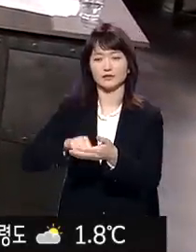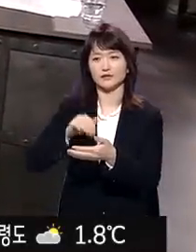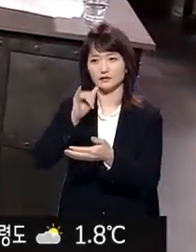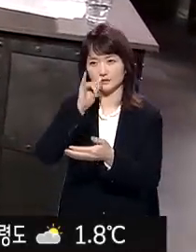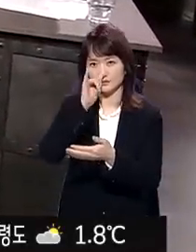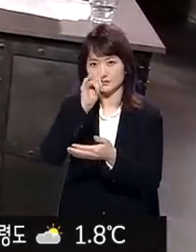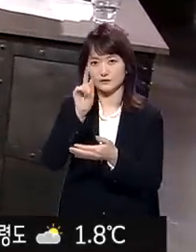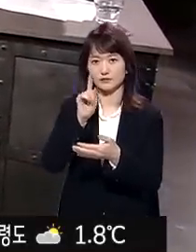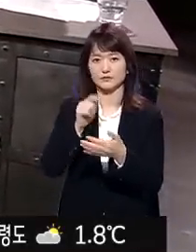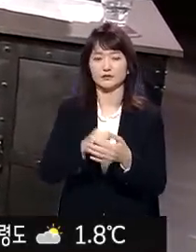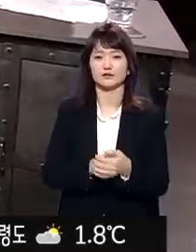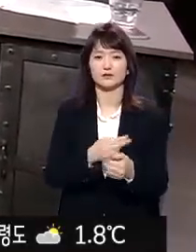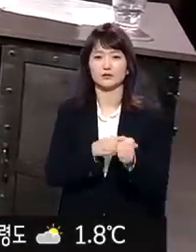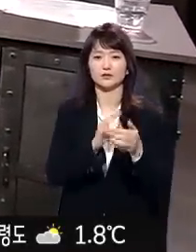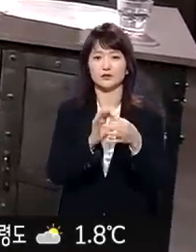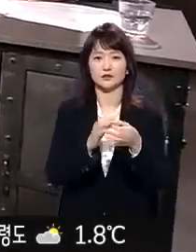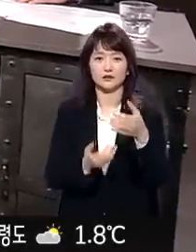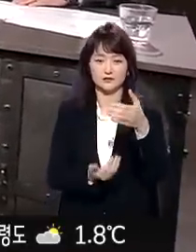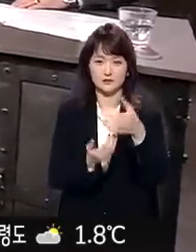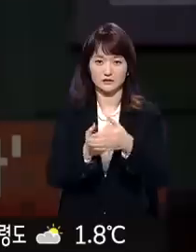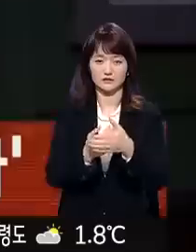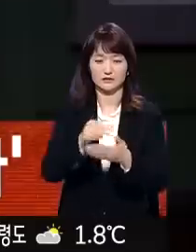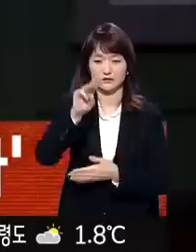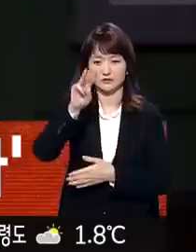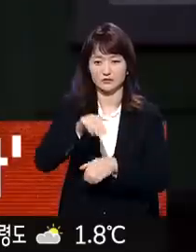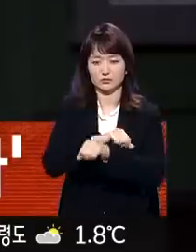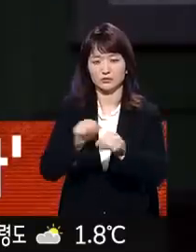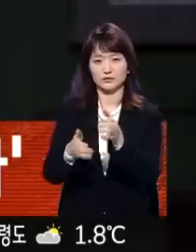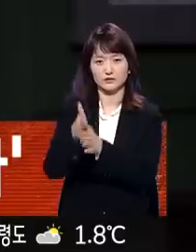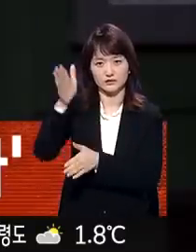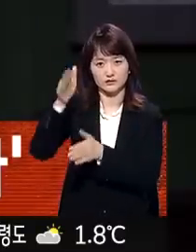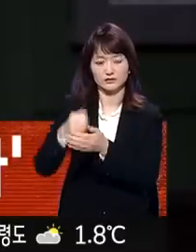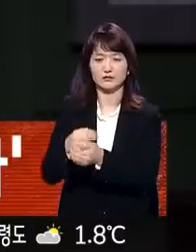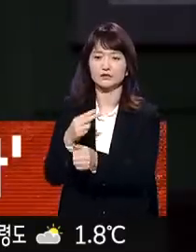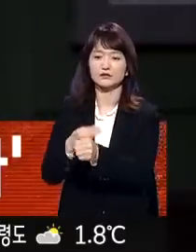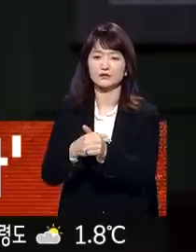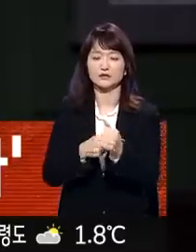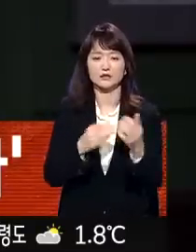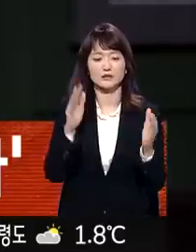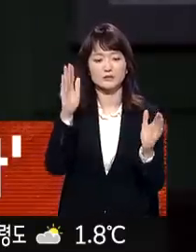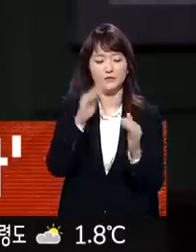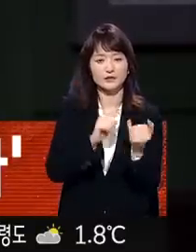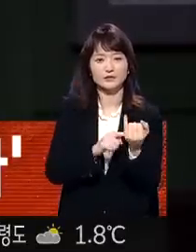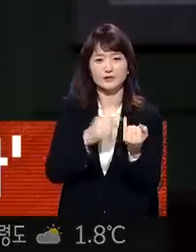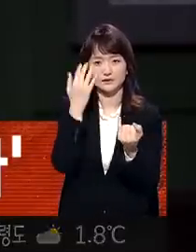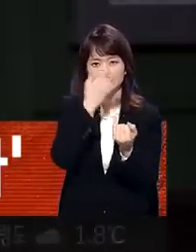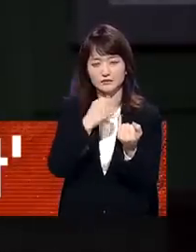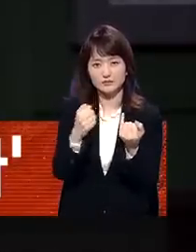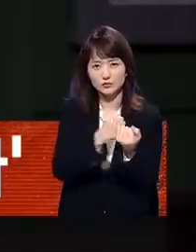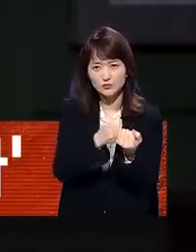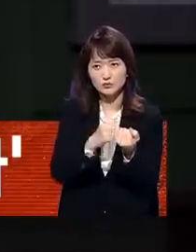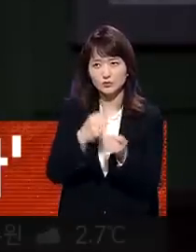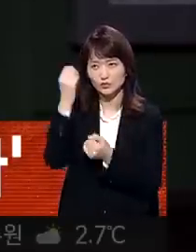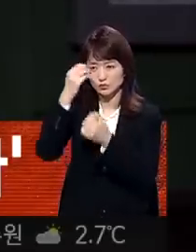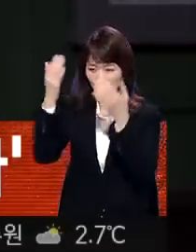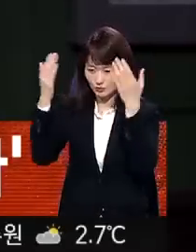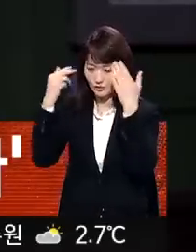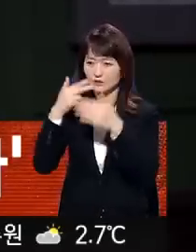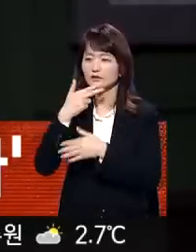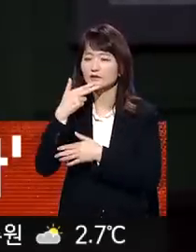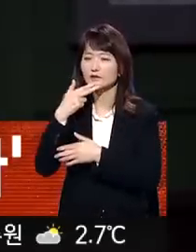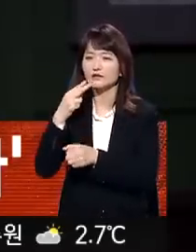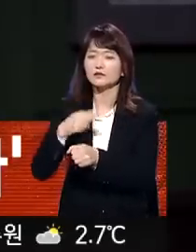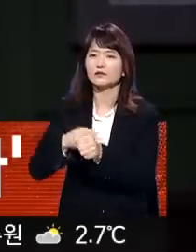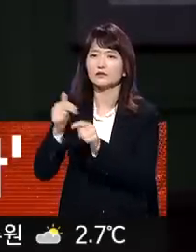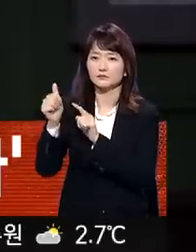네, 광주광역시 한 고등학교에서요. 이 선생님이 학생을 성폭행했습니다. 고등학교 영어교사입니다. 이 남성이 자신의 학교에